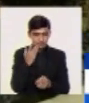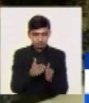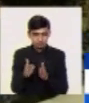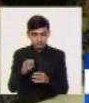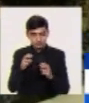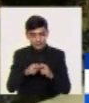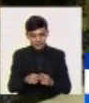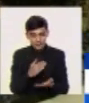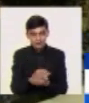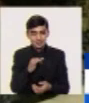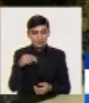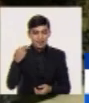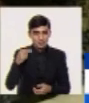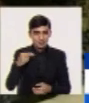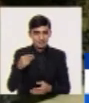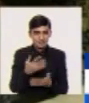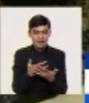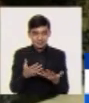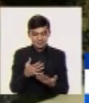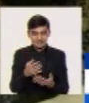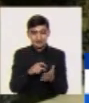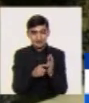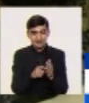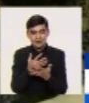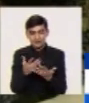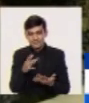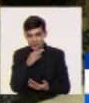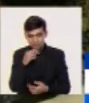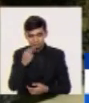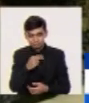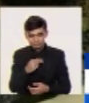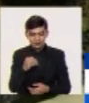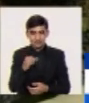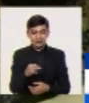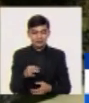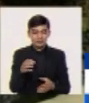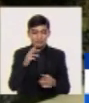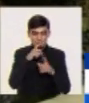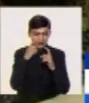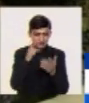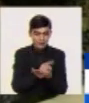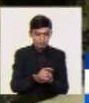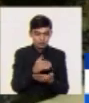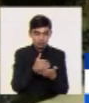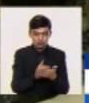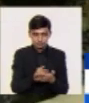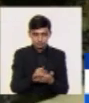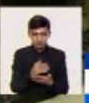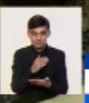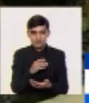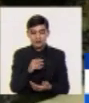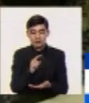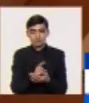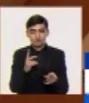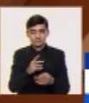керек. Үзілістер әртүрлі сыныптар үшін әр уақытта өтеді. Маскалар кию режимін қамтамасыз ету